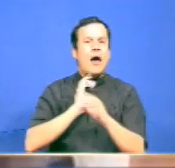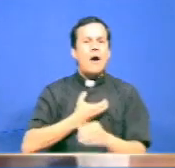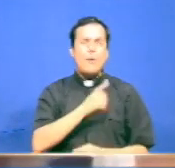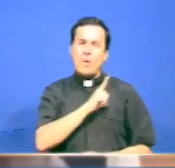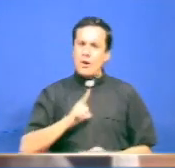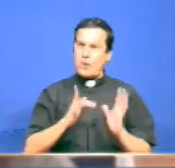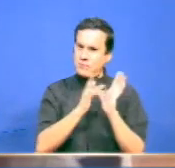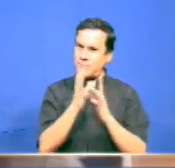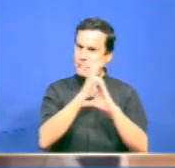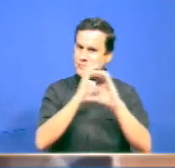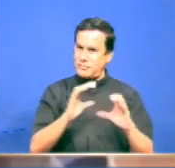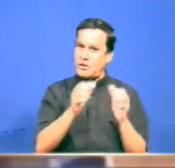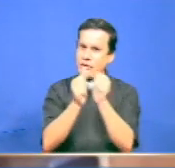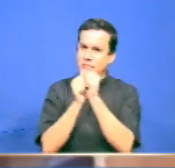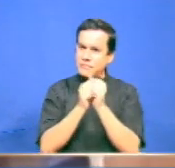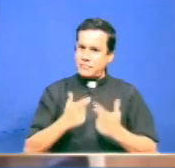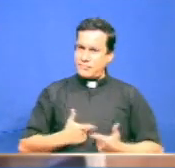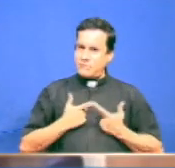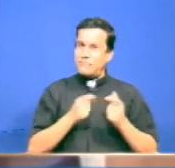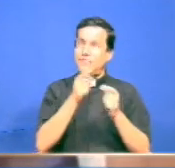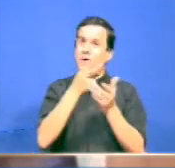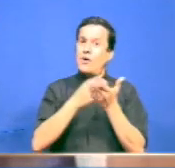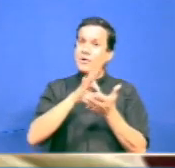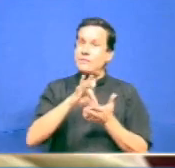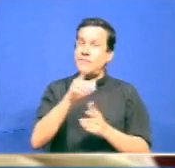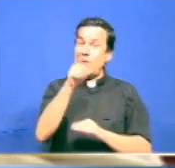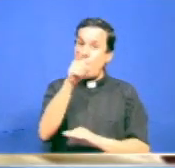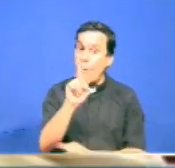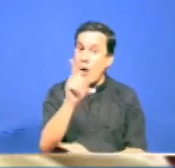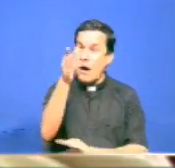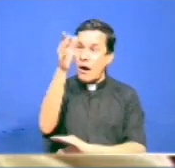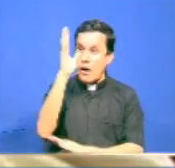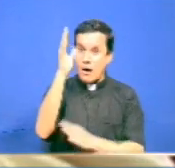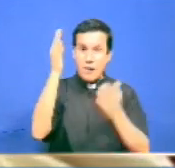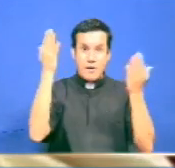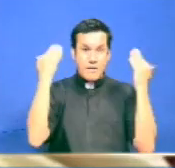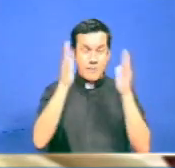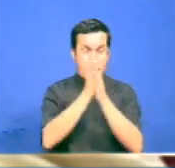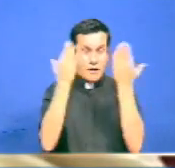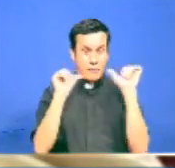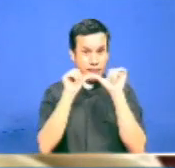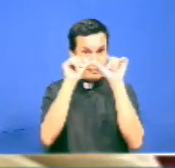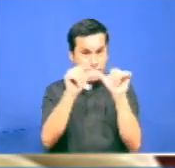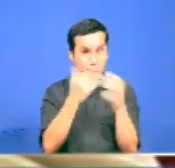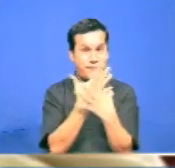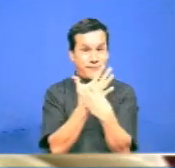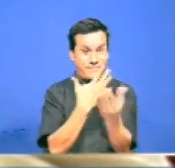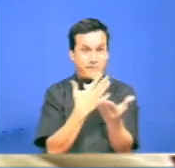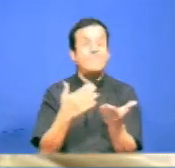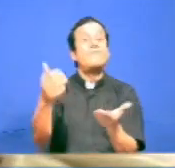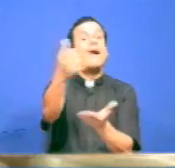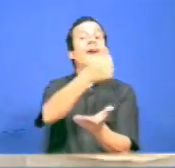mwanao anayeishi na kutawala nawe katika umoja wa Roho Mtakatifu Mungu daima na milele.